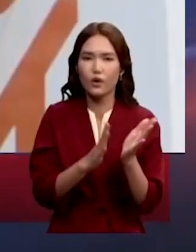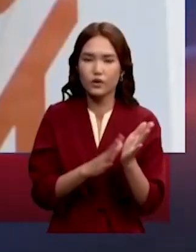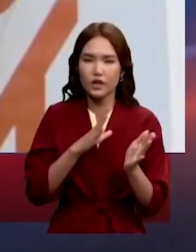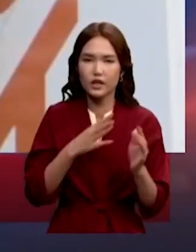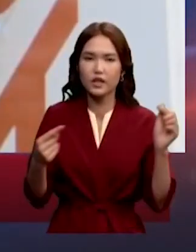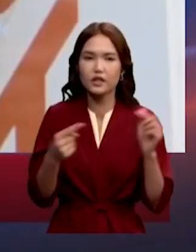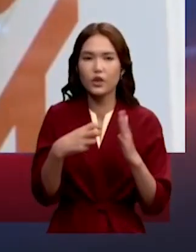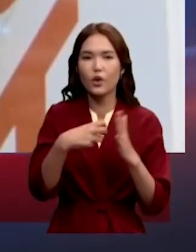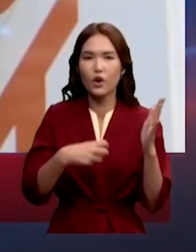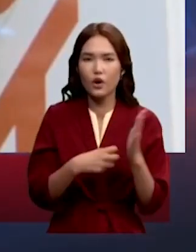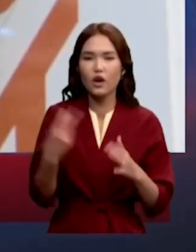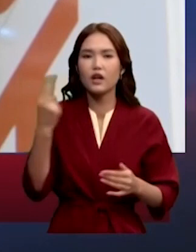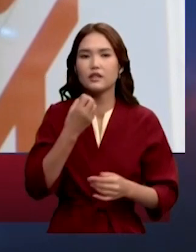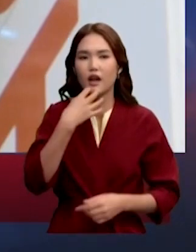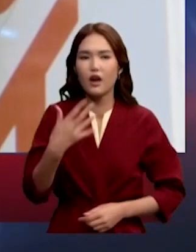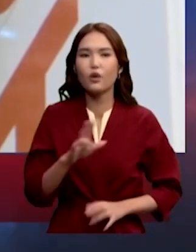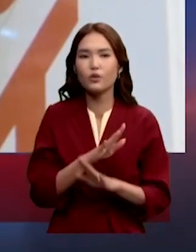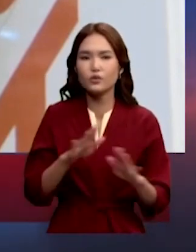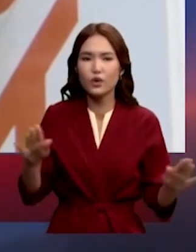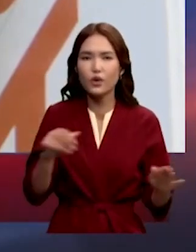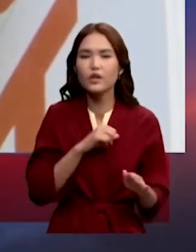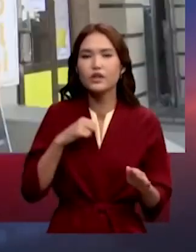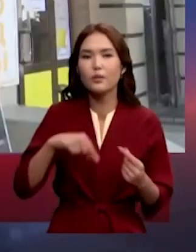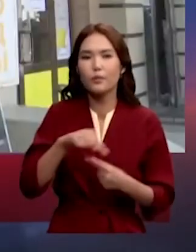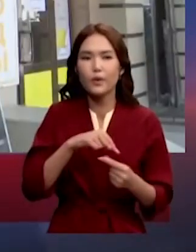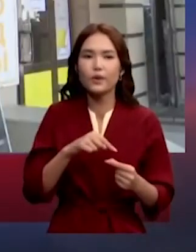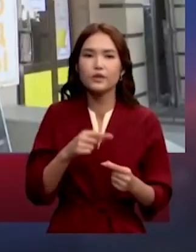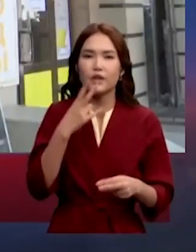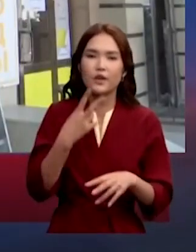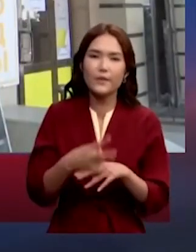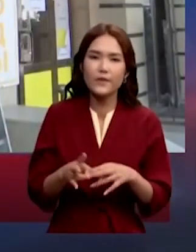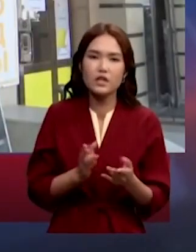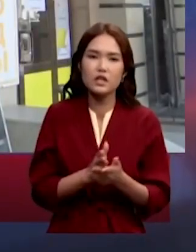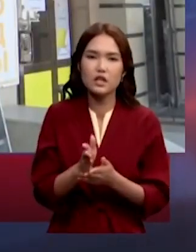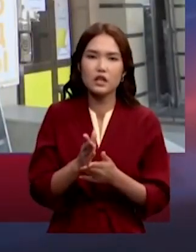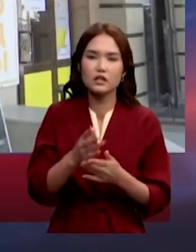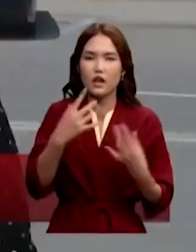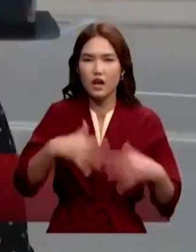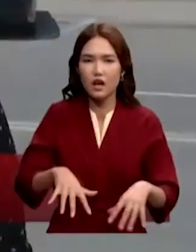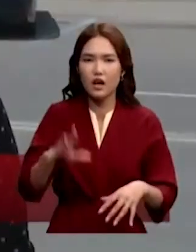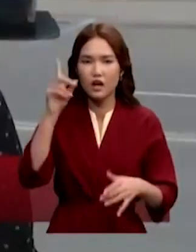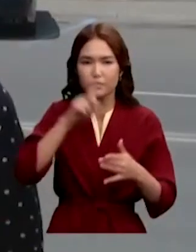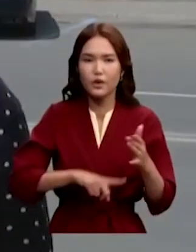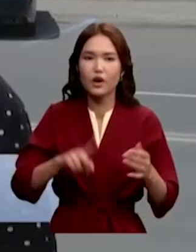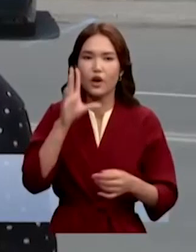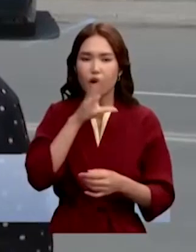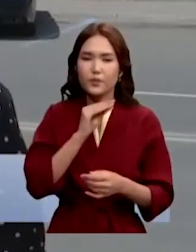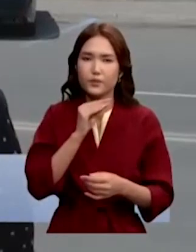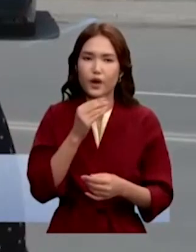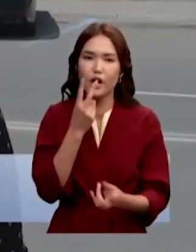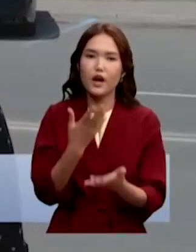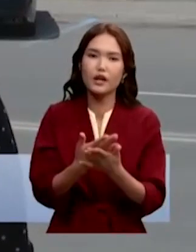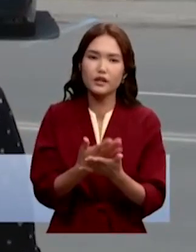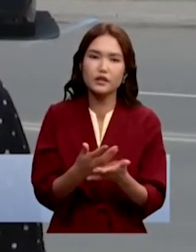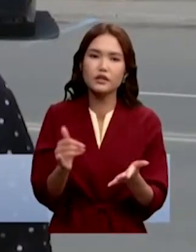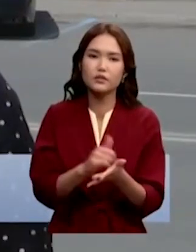облику столицы – это, конечно, хорошо, только самому бизнесу это вредит напрямую, уверены предприниматели. Но, к примеру, даже взять продуктовый